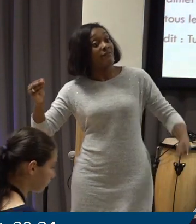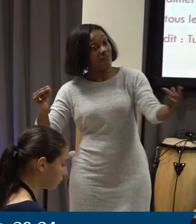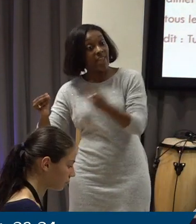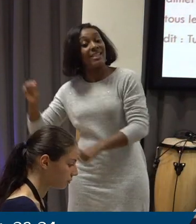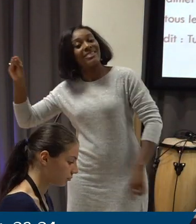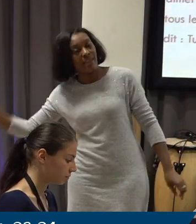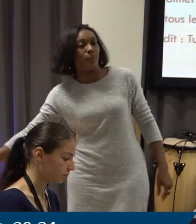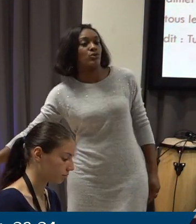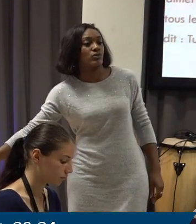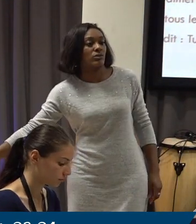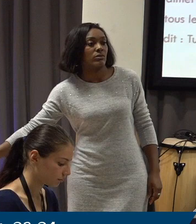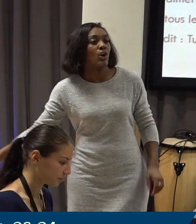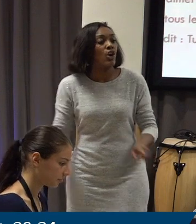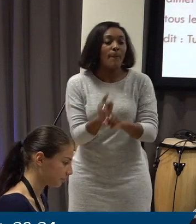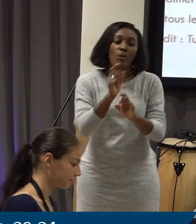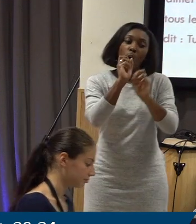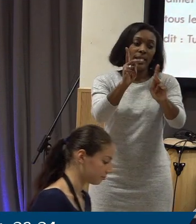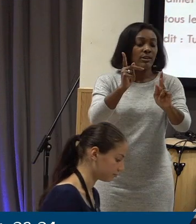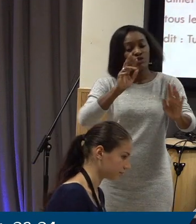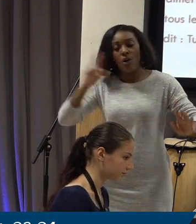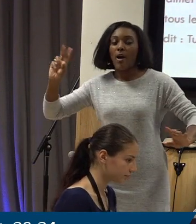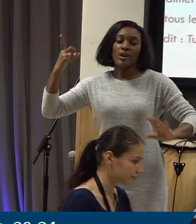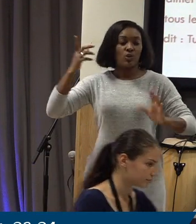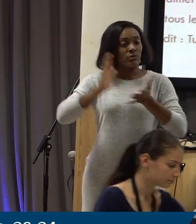tout ce que tu dois rendre à Dieu.